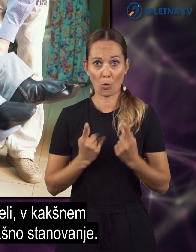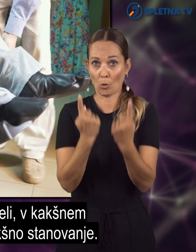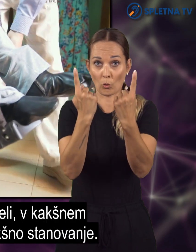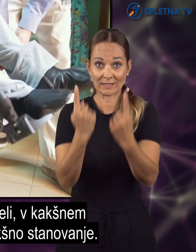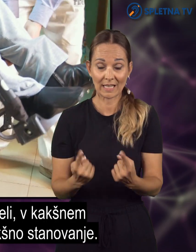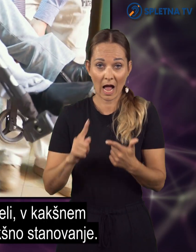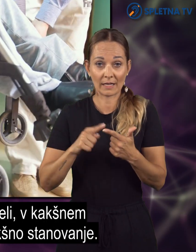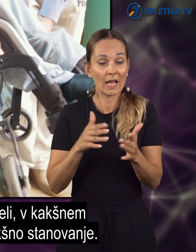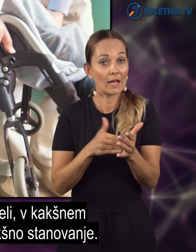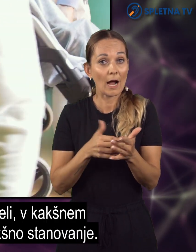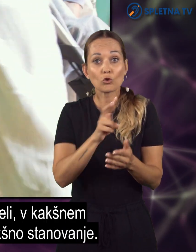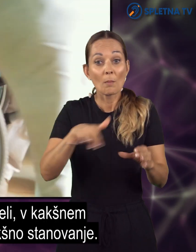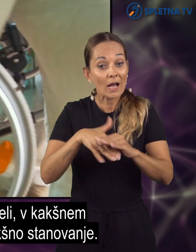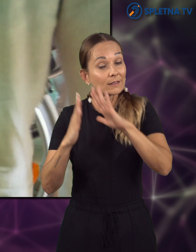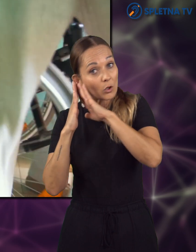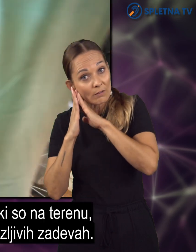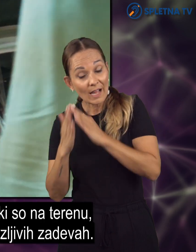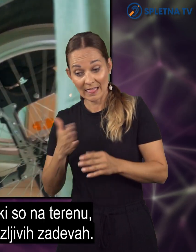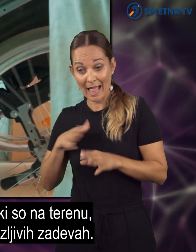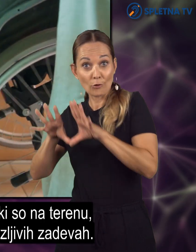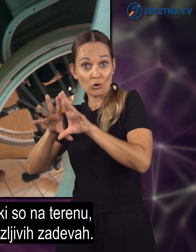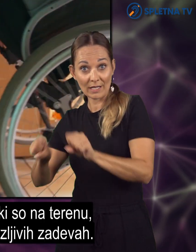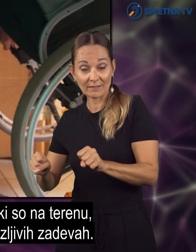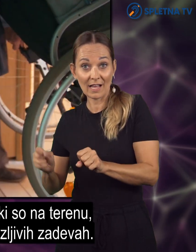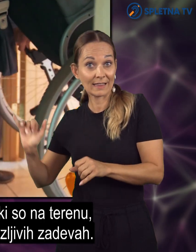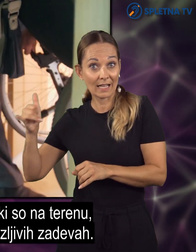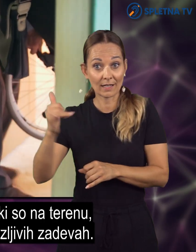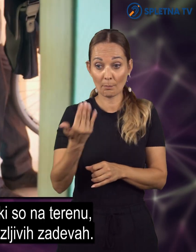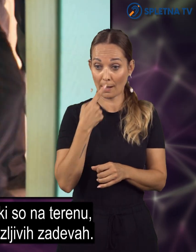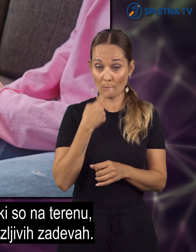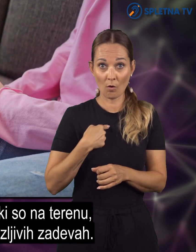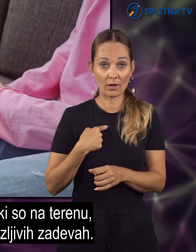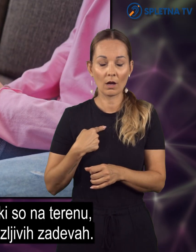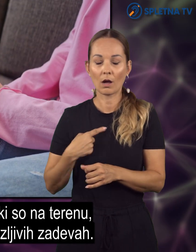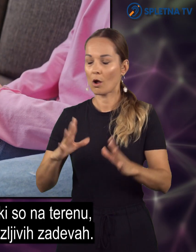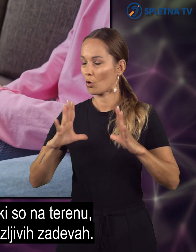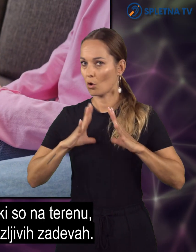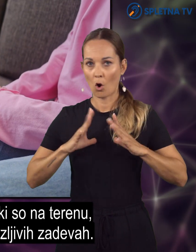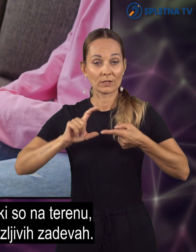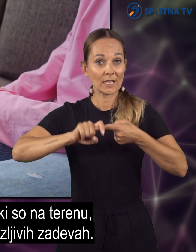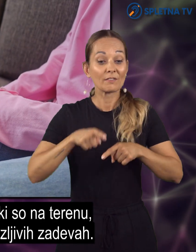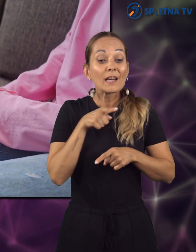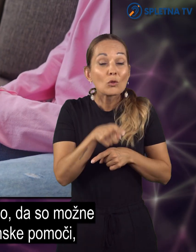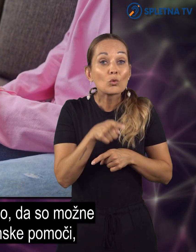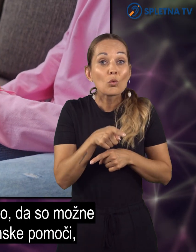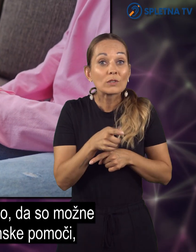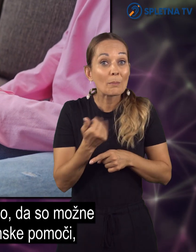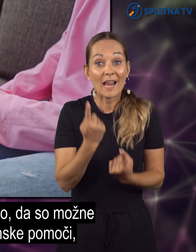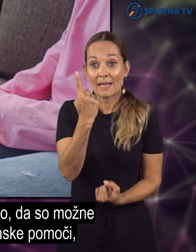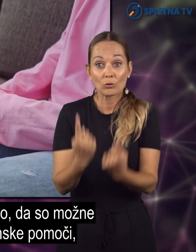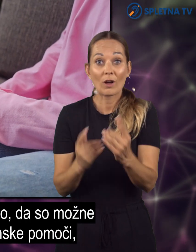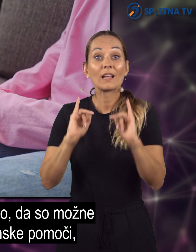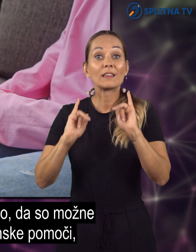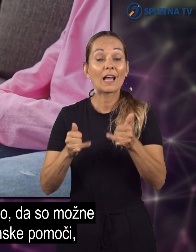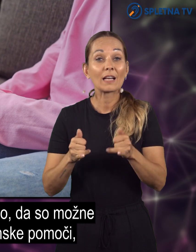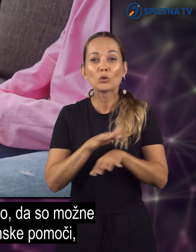je kakšno stanovanje, ravno naši izvajalci, ki so na terenu, so nam poročali o grozljivih zadevah. Ker tle je ravno za to šlo,